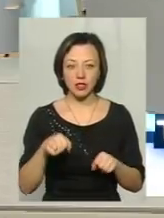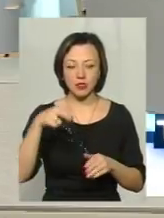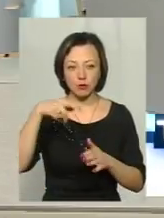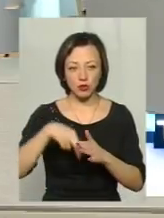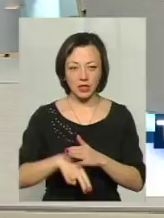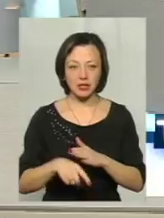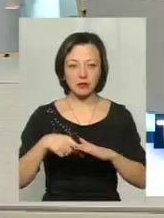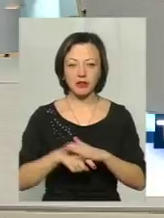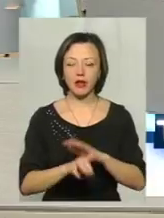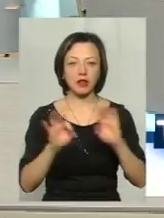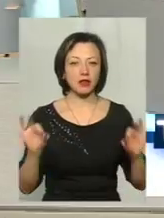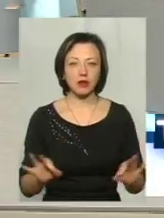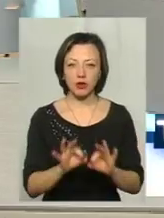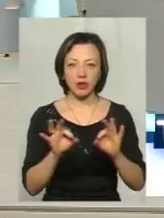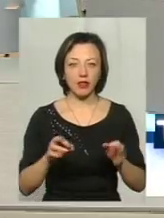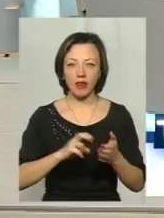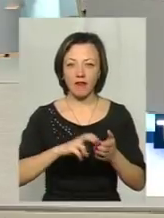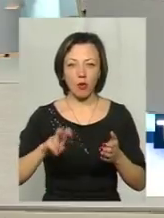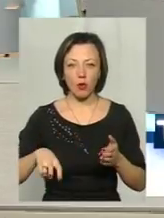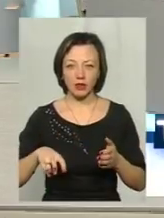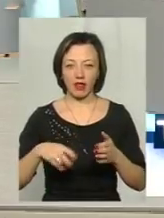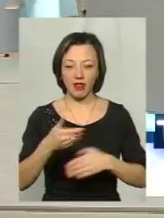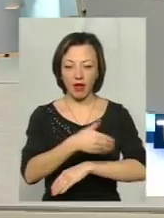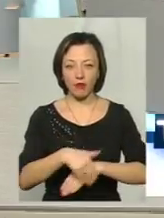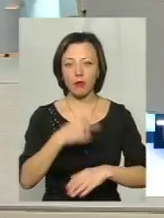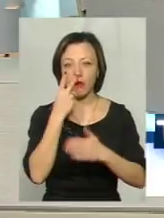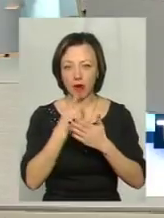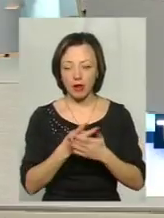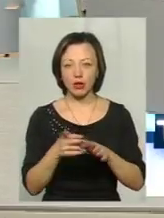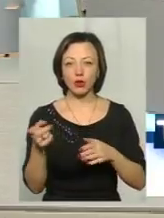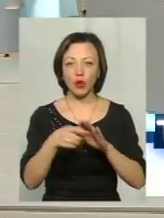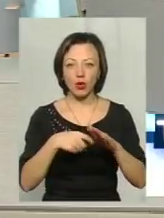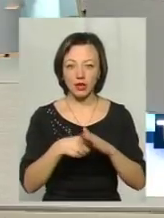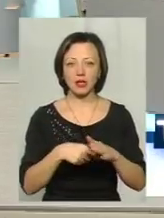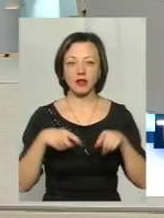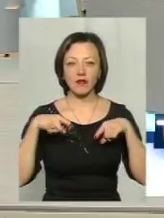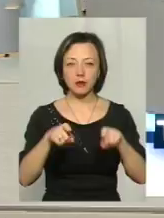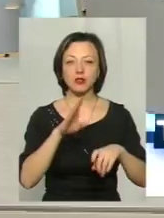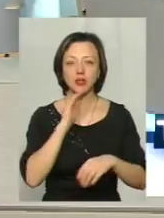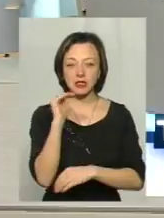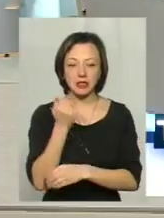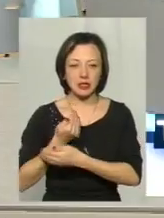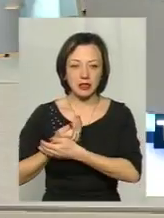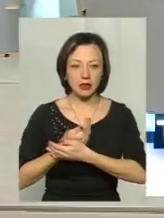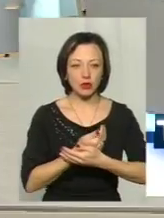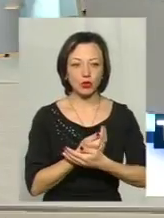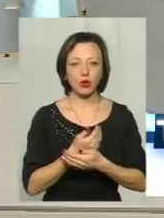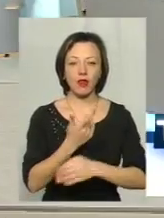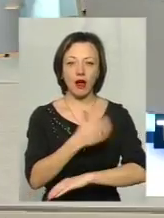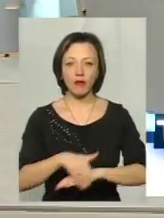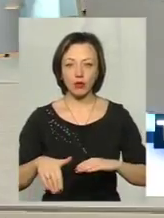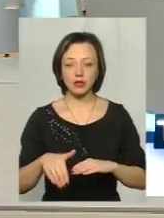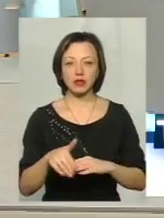підвал, ні в якому разі не виходити на вулицю. Бачили, показували Донецьке, вибігла жінка з дитиною, вибігла на